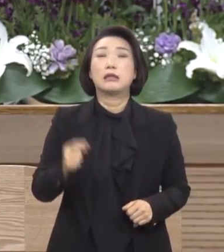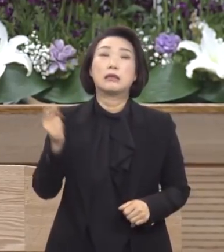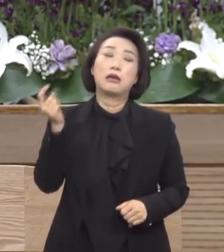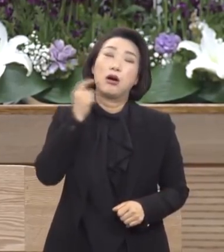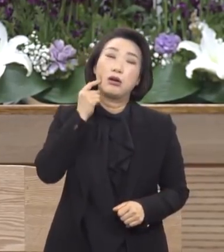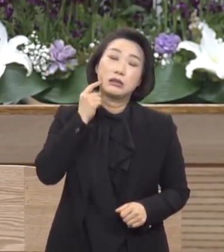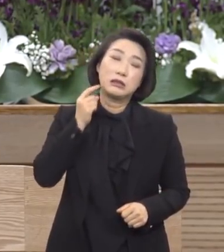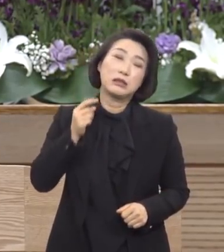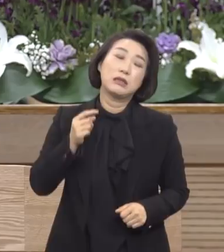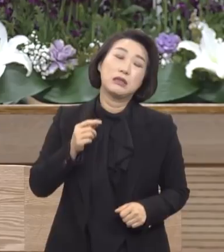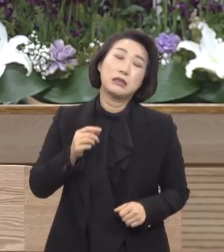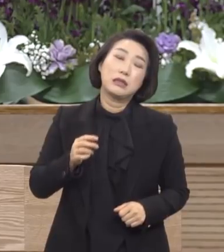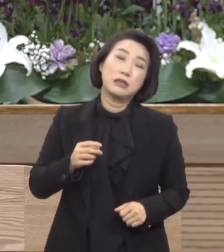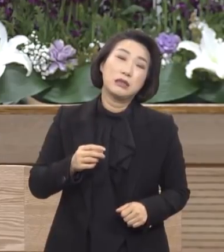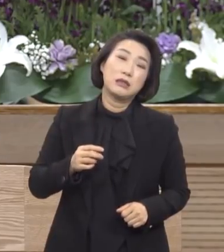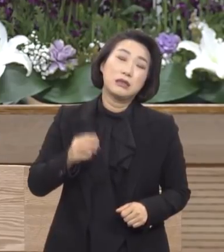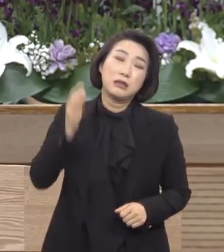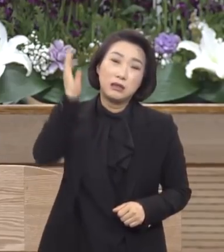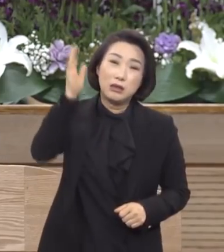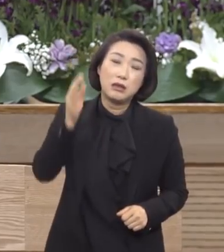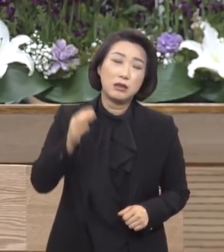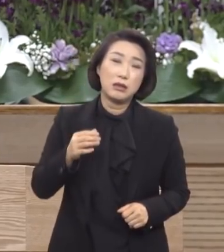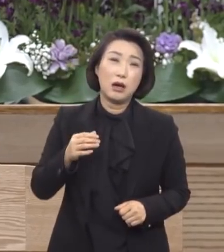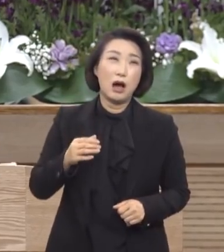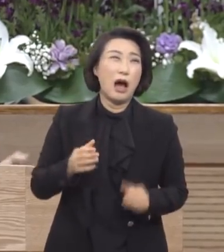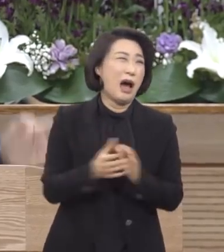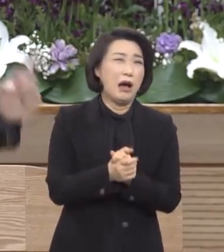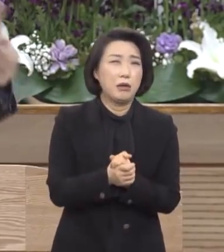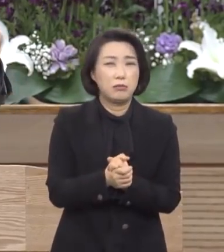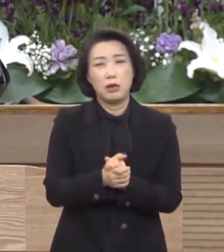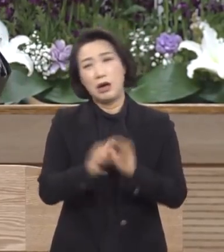거짓 선지자의 말을 들으면 안 돼.